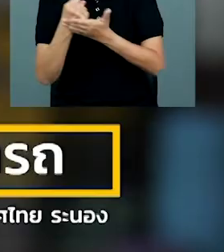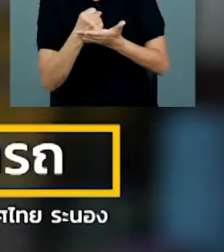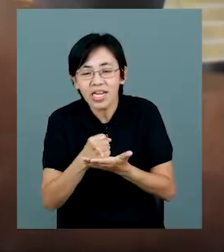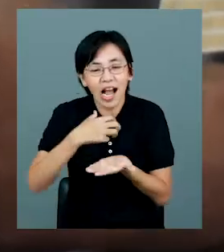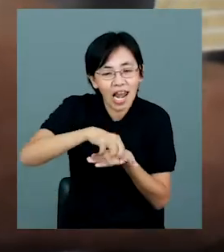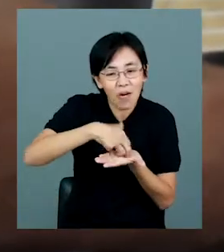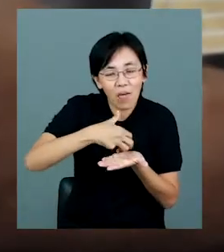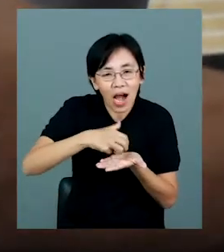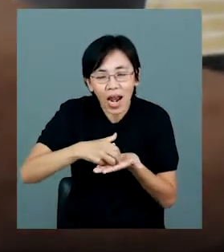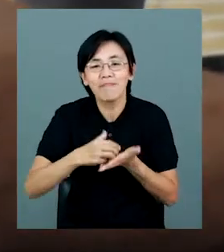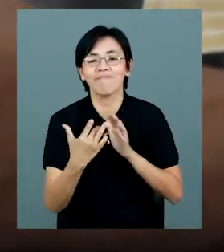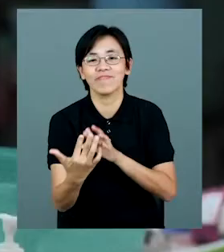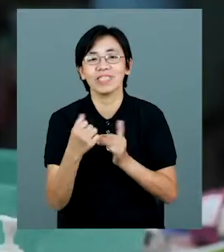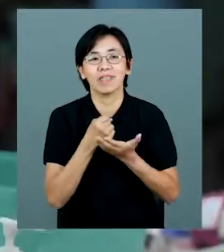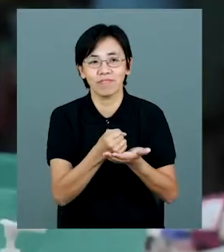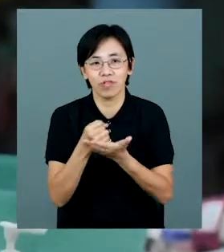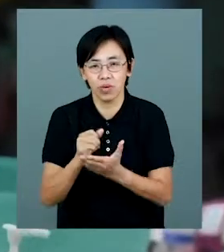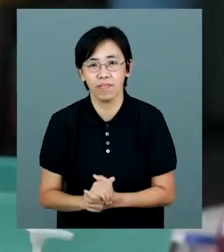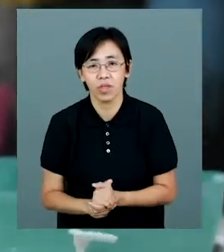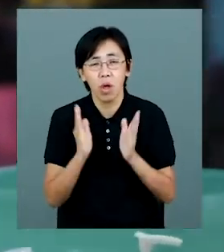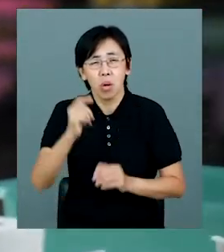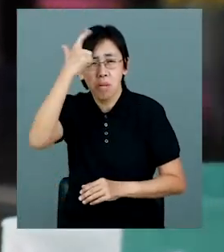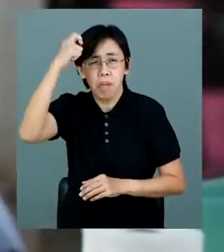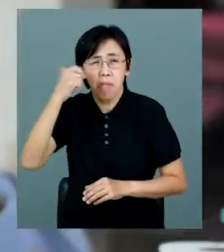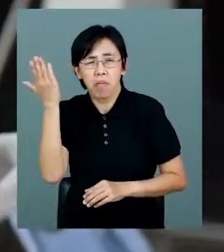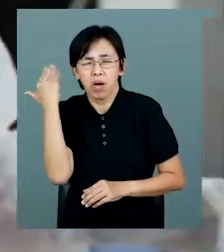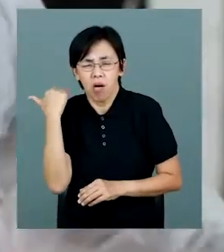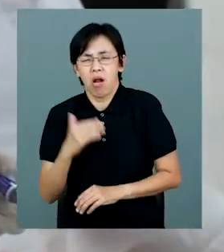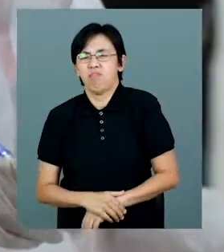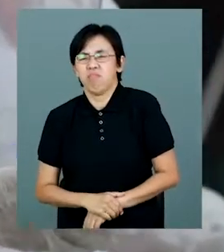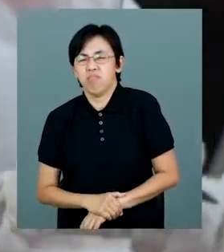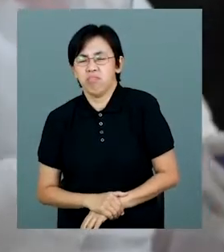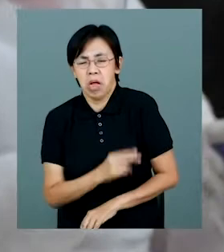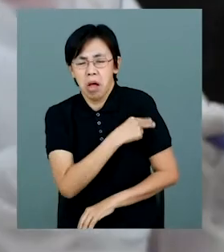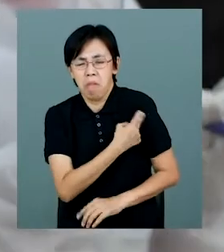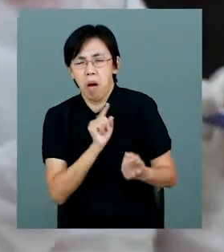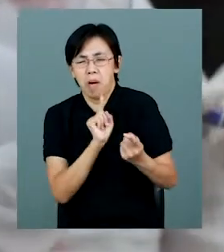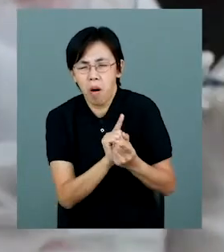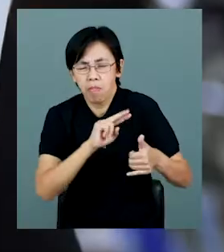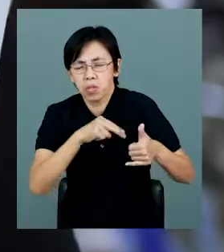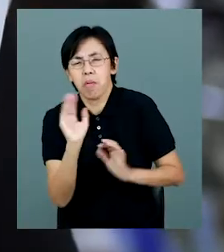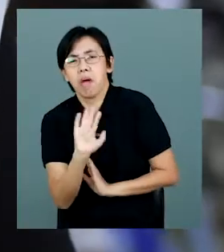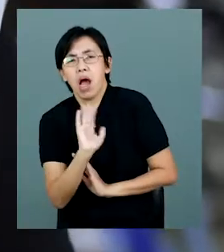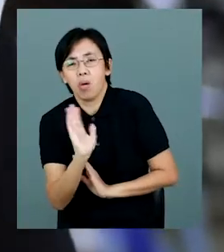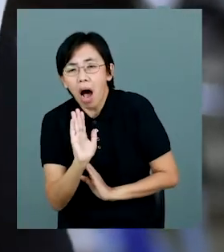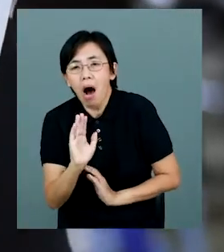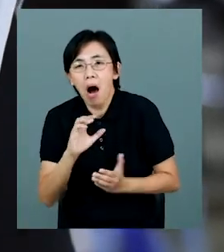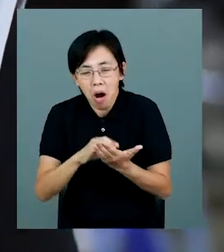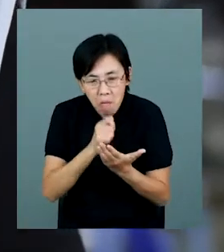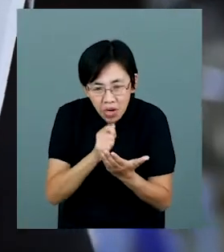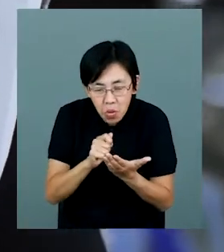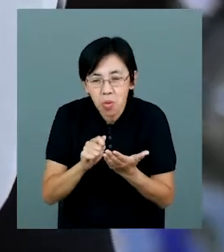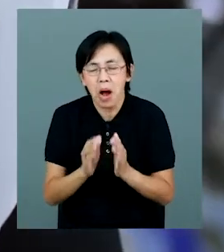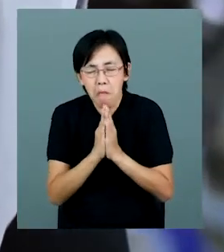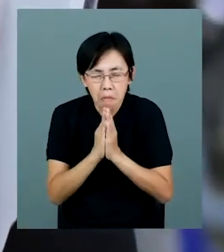ความรู ้เหมือนเมื่อก่อนเนี่ยค่ะต้องยอมรับว่าคนพม่าเนี่ยบางคนเนี่ยไม่อยากมาหาหมอไปหาหมอดู